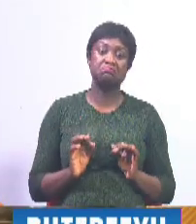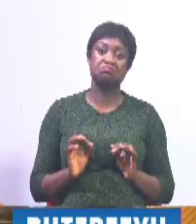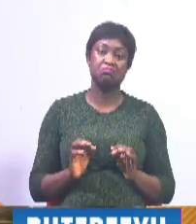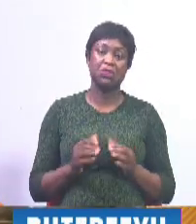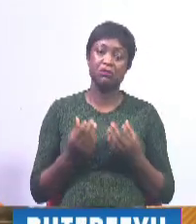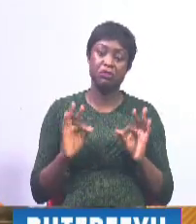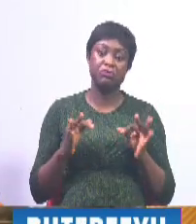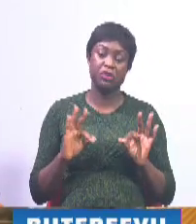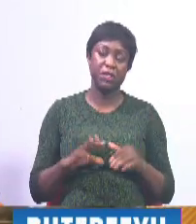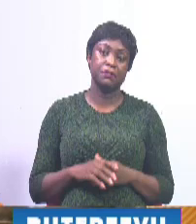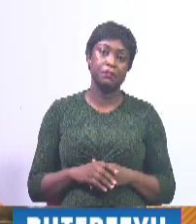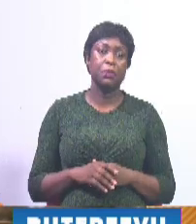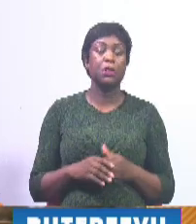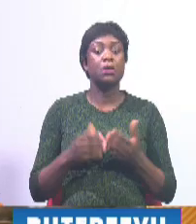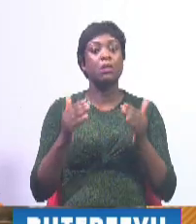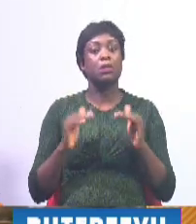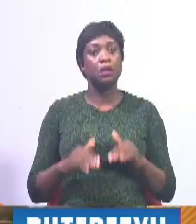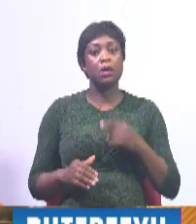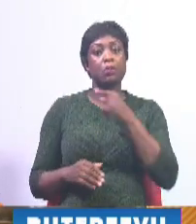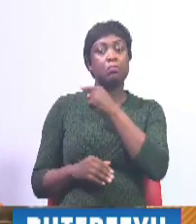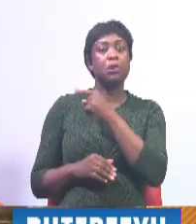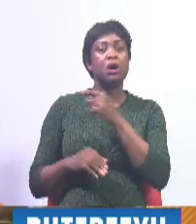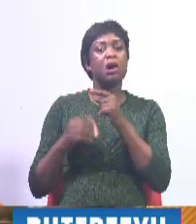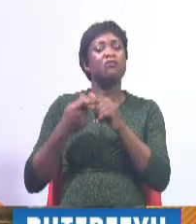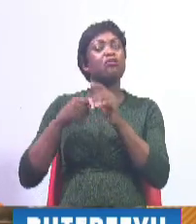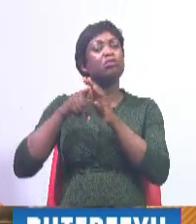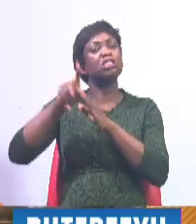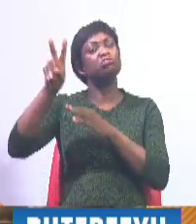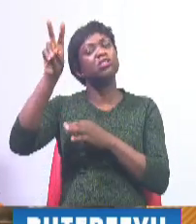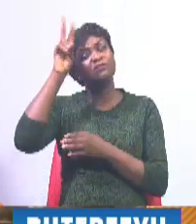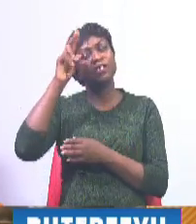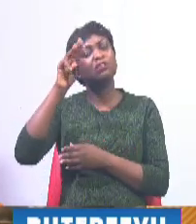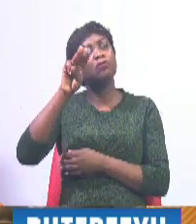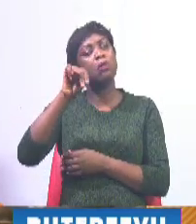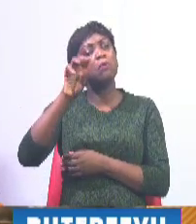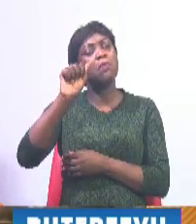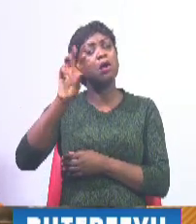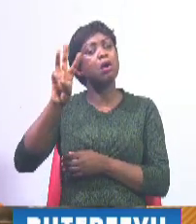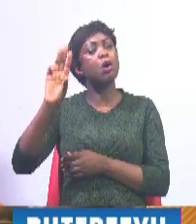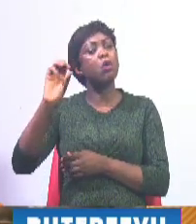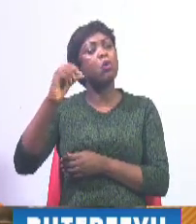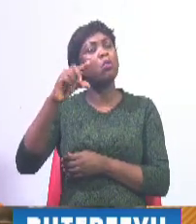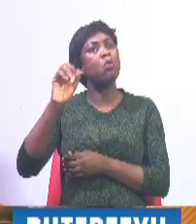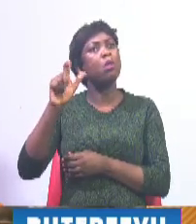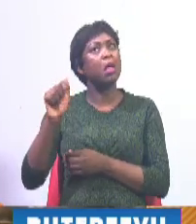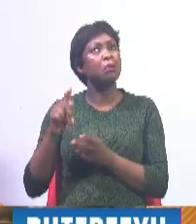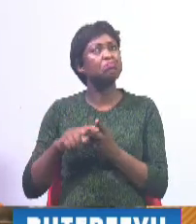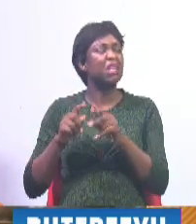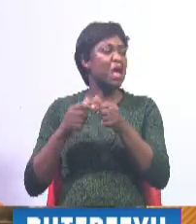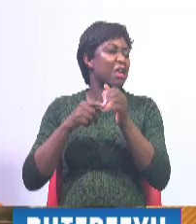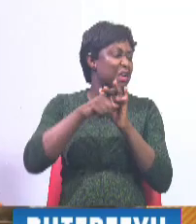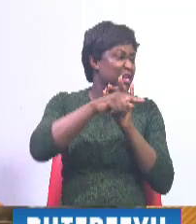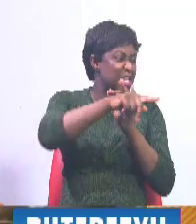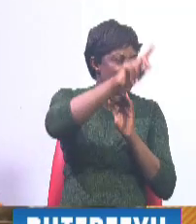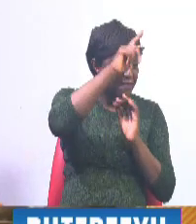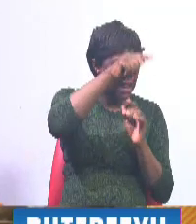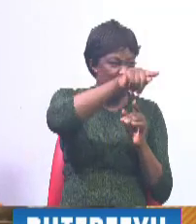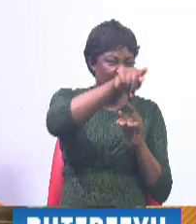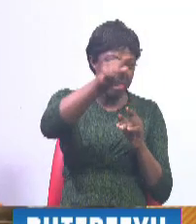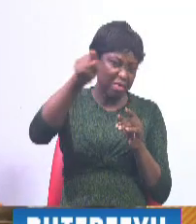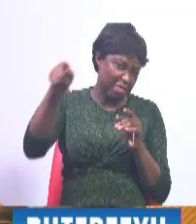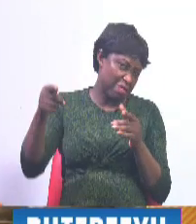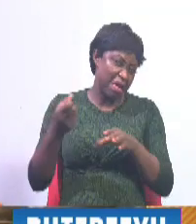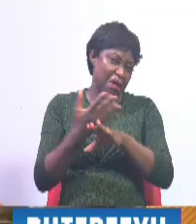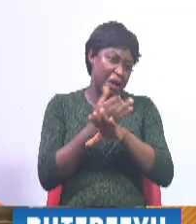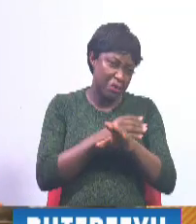Uganda, waffe nze mba Mawogola eyo, tulina bannaffe abava mu Kyaggwe, tulina abava e Bulemeezi, abava e Bugerere,